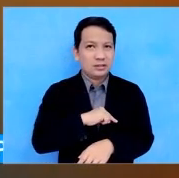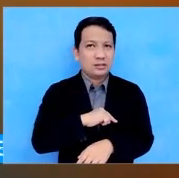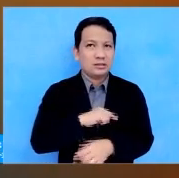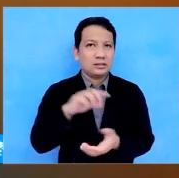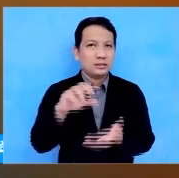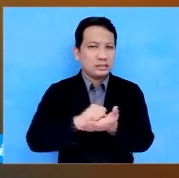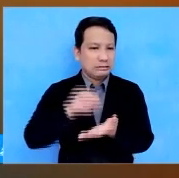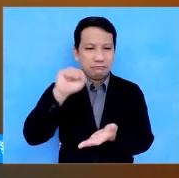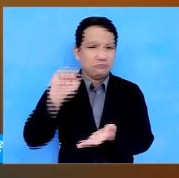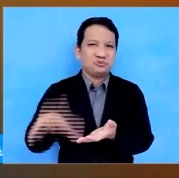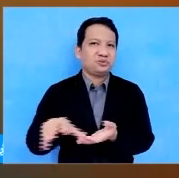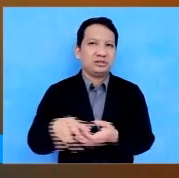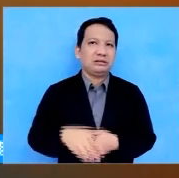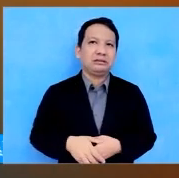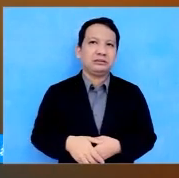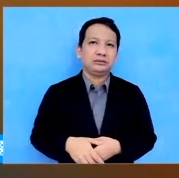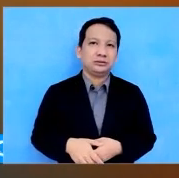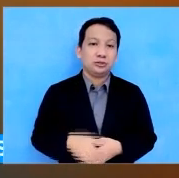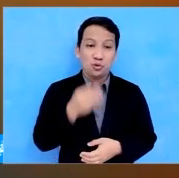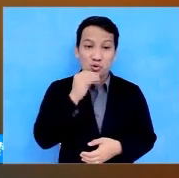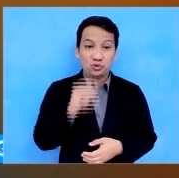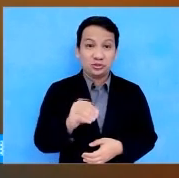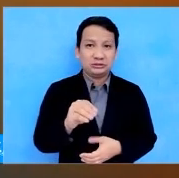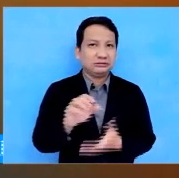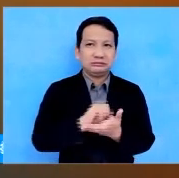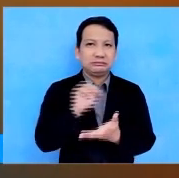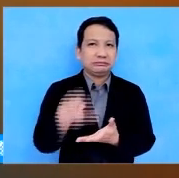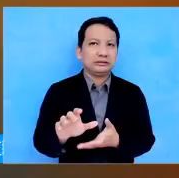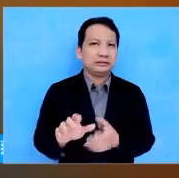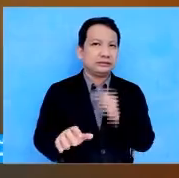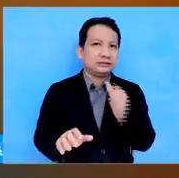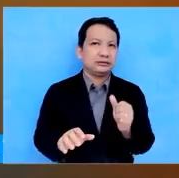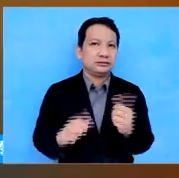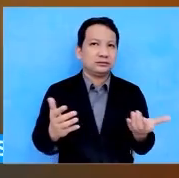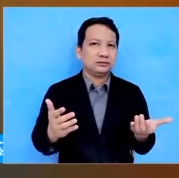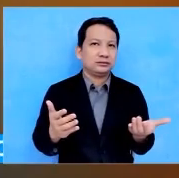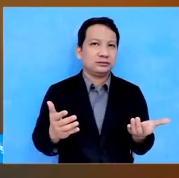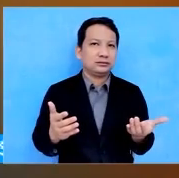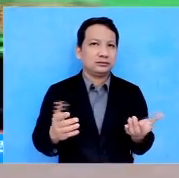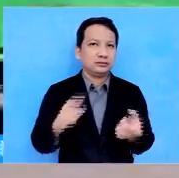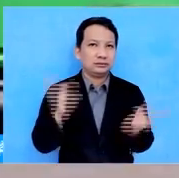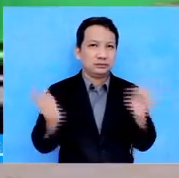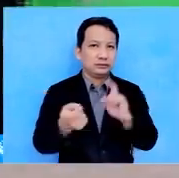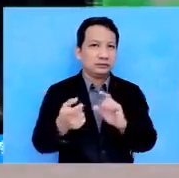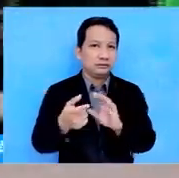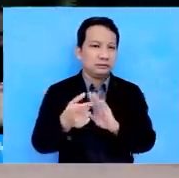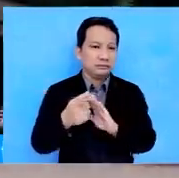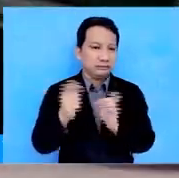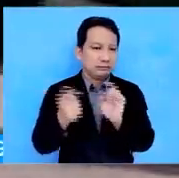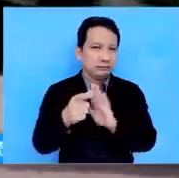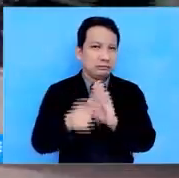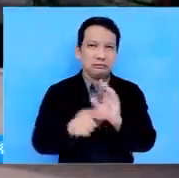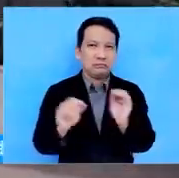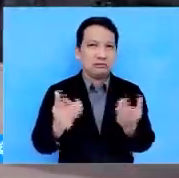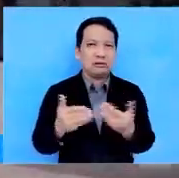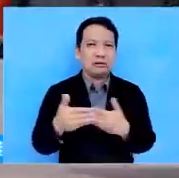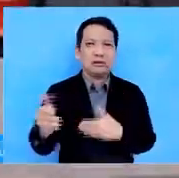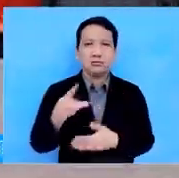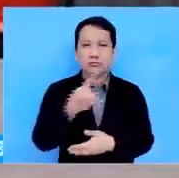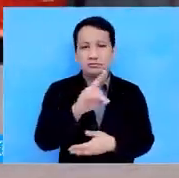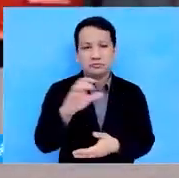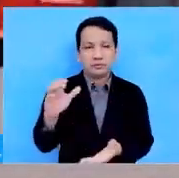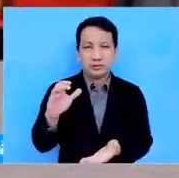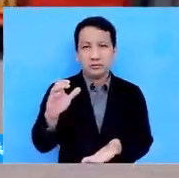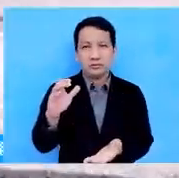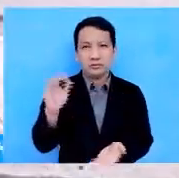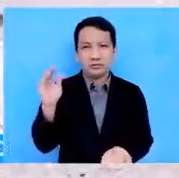scrap nila yung memorandum circular kasi wala naman atang binago ng iba doon. Nasa 100,000